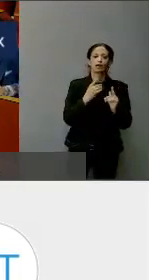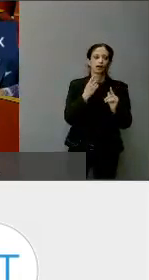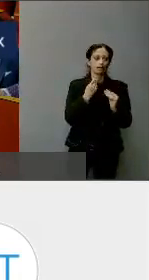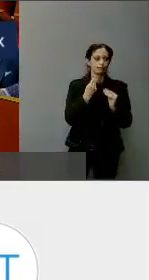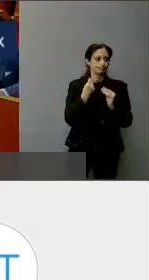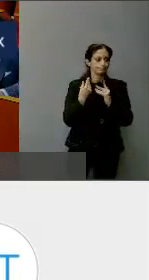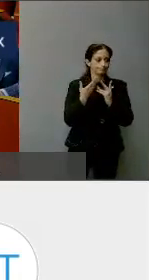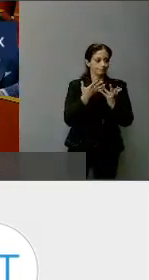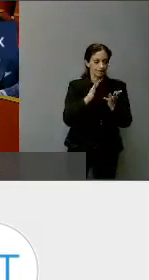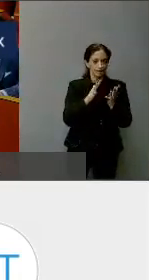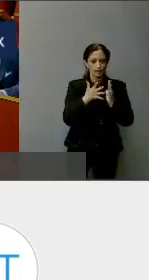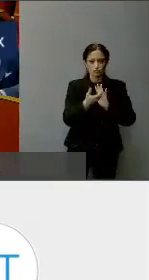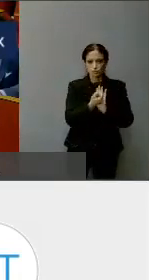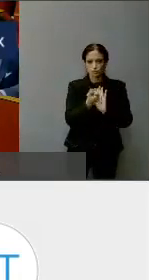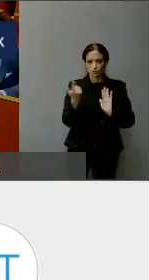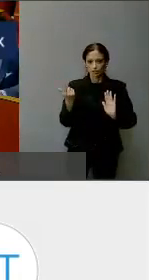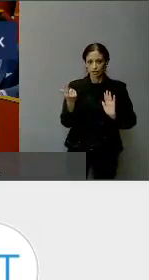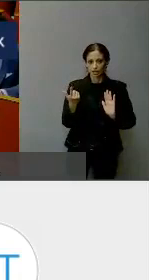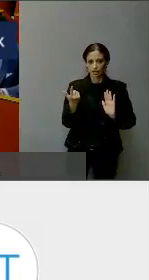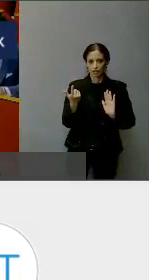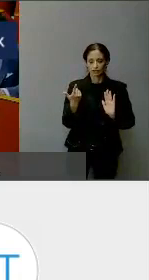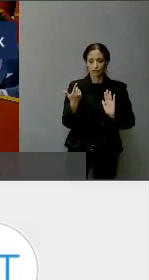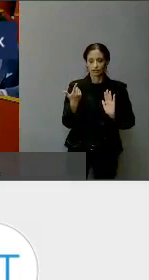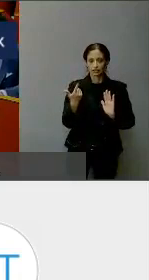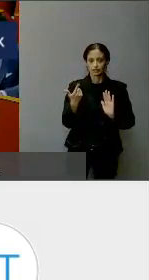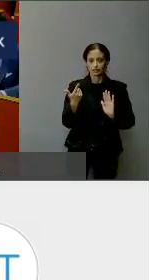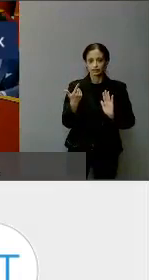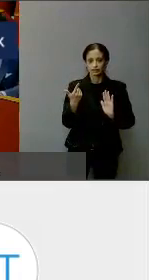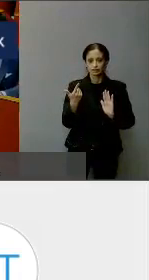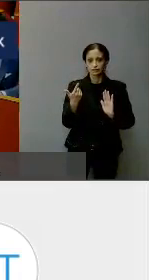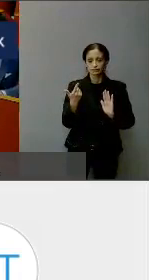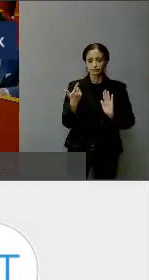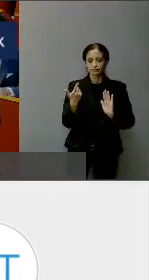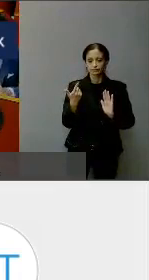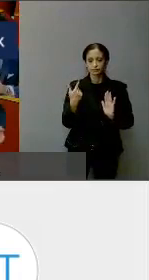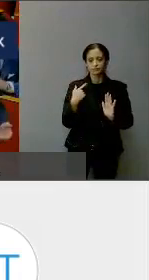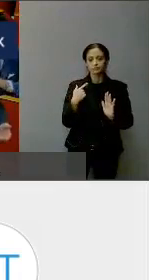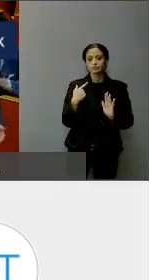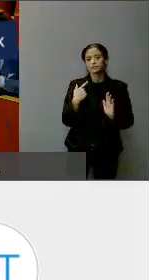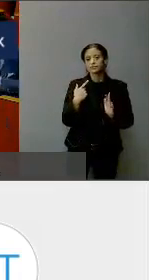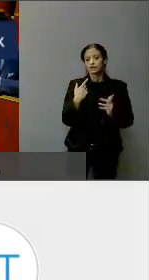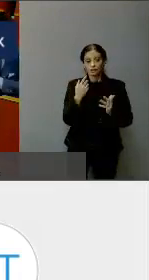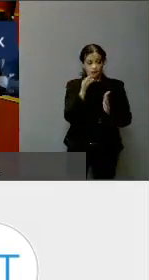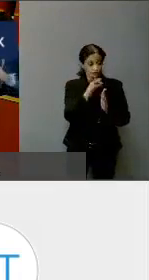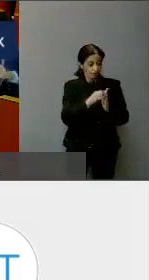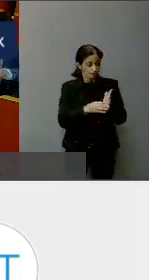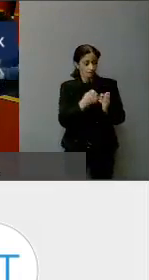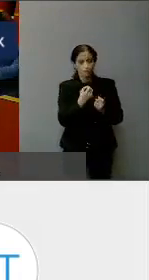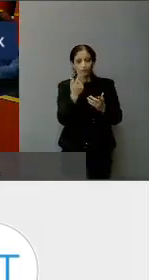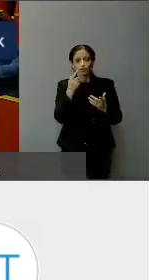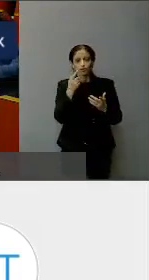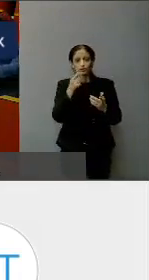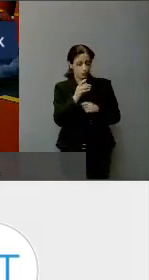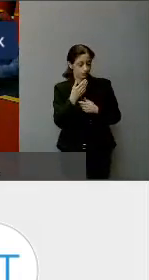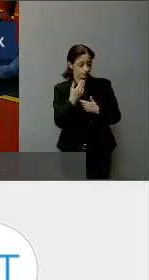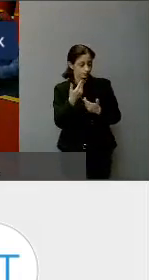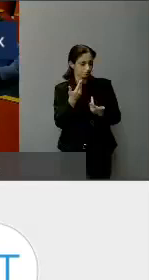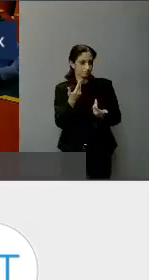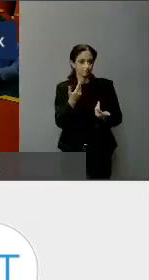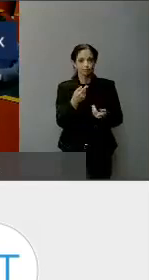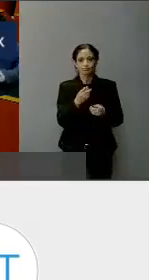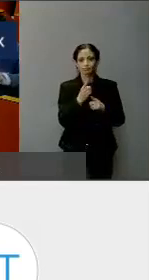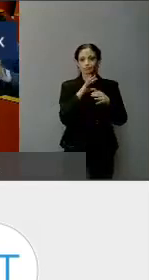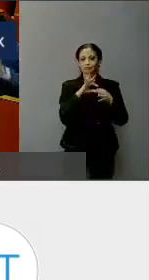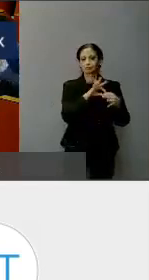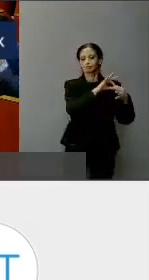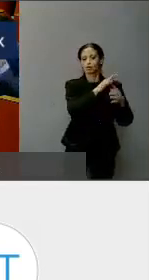importanti e sono quelli la comunità che probabilmente sandra insediare a quanto dite voi